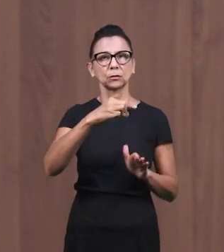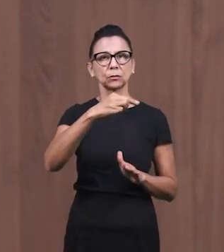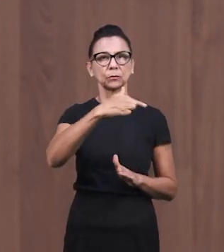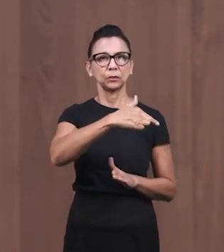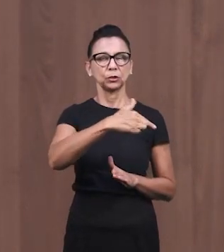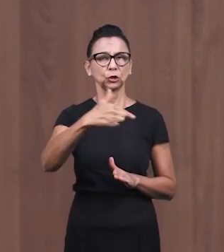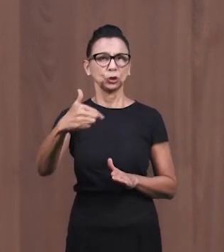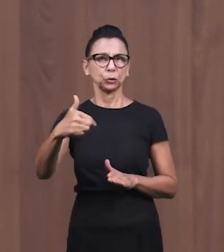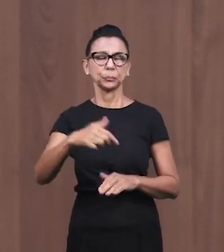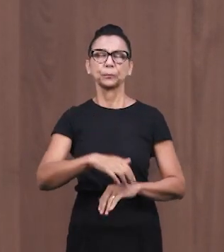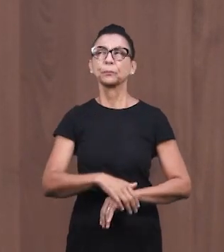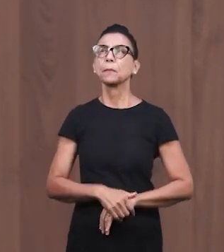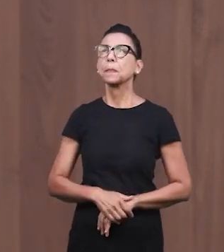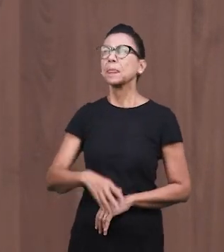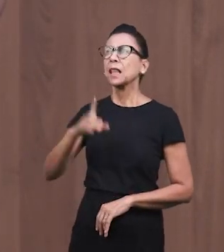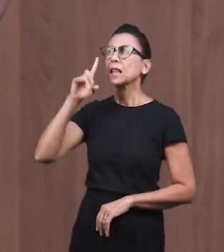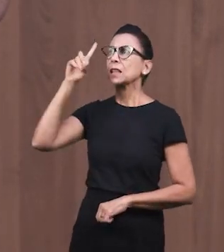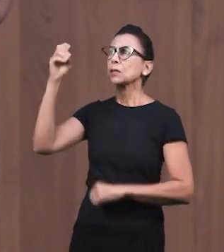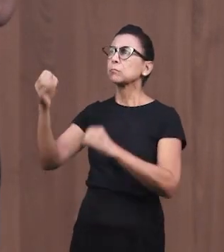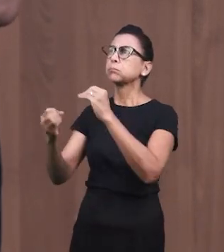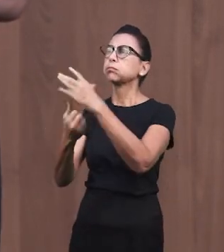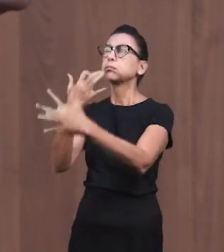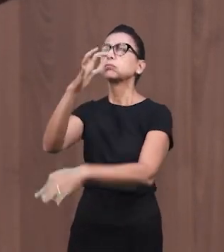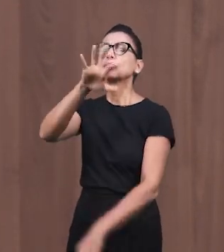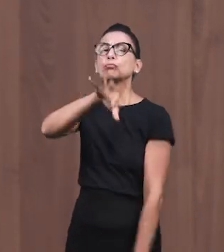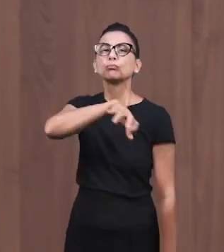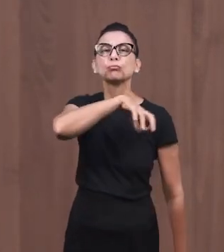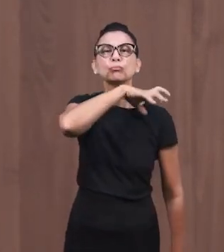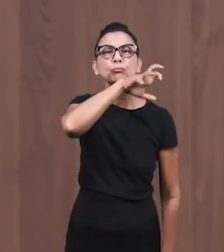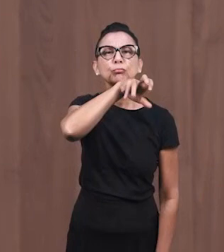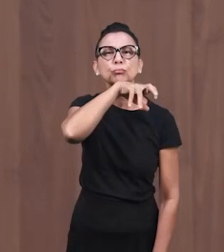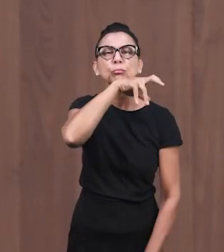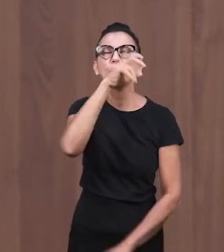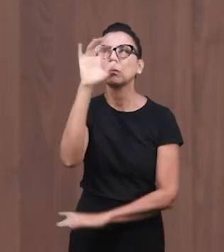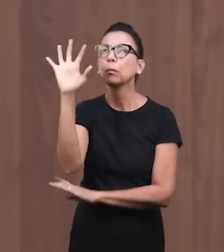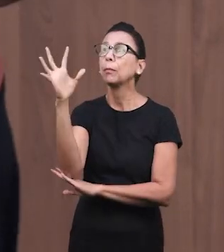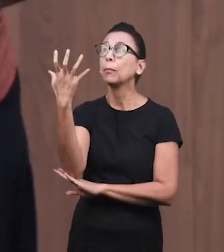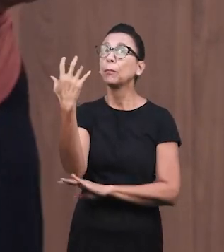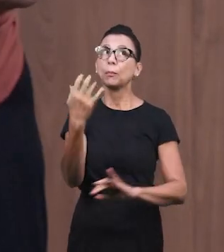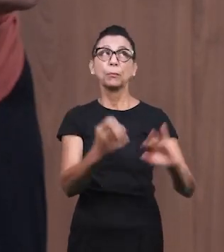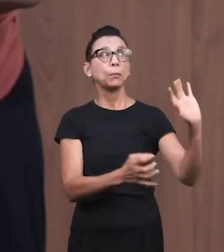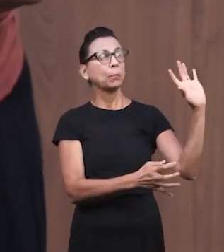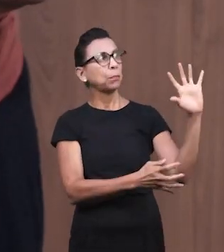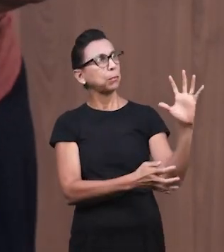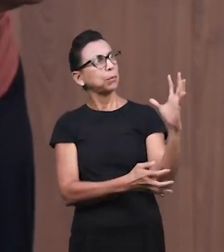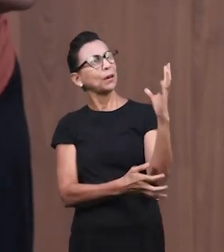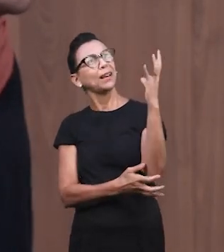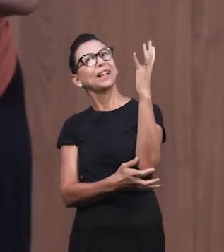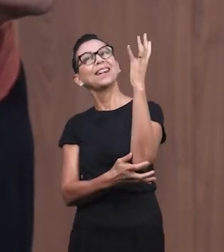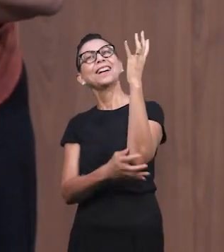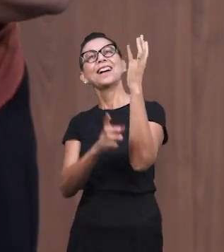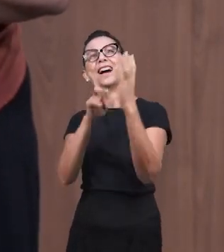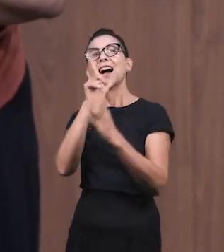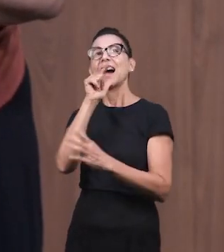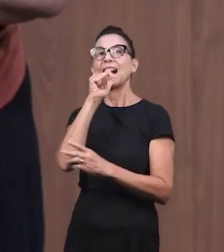Le Seigneur a créé toutes choses, a créé les animaux, les plantes,